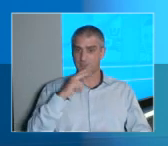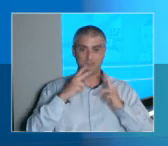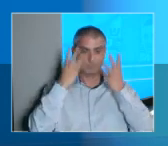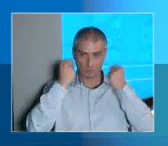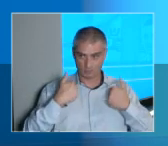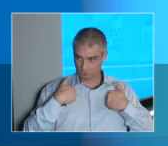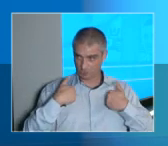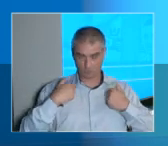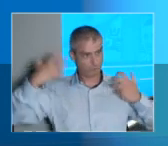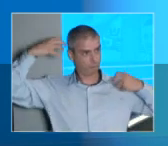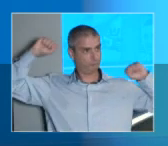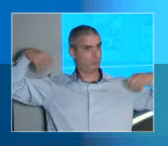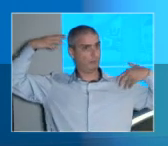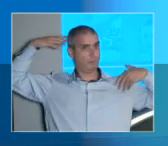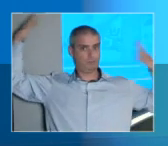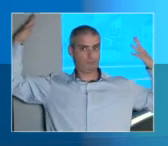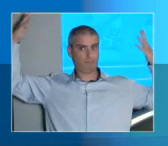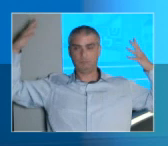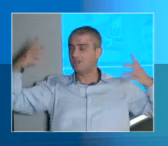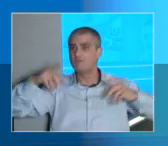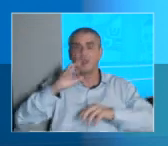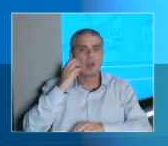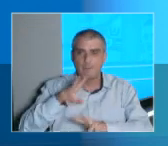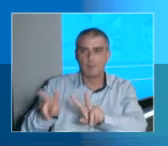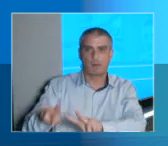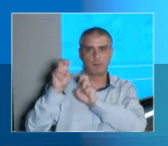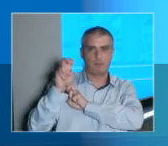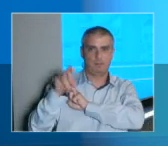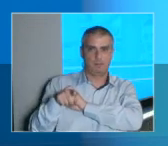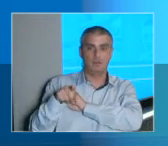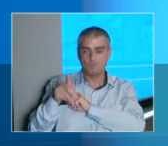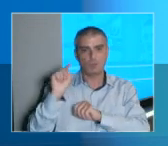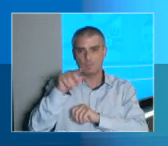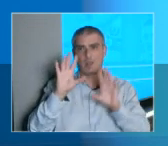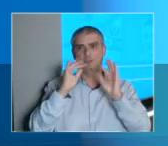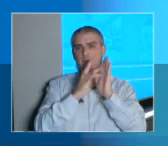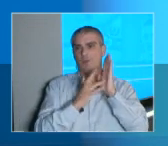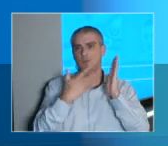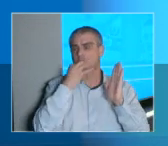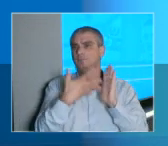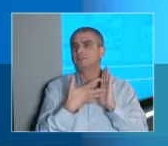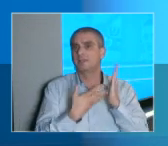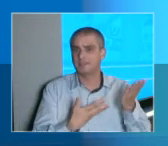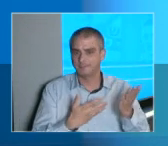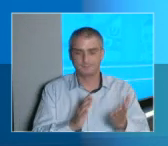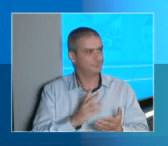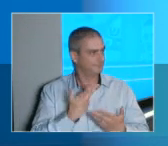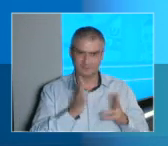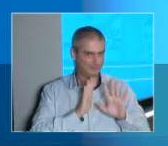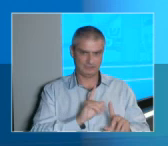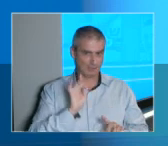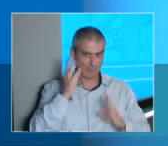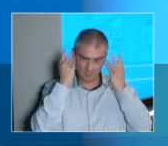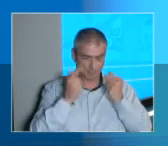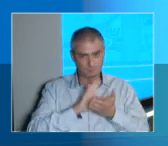החילוני שאנחנו מלכי העולם, ועל התחושה הזאת ליברמן רוכב, ולכן הוא מגיע 10 מנדטים בסקרים. אוקיי. ואין לו שנאה בעצם